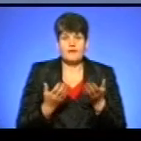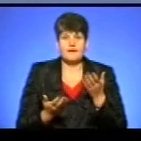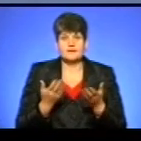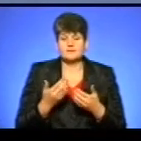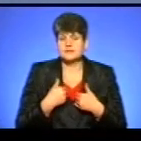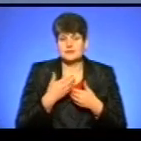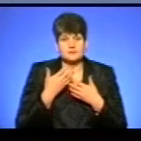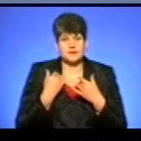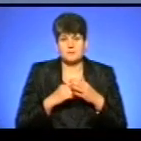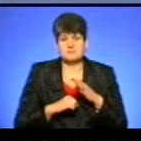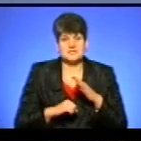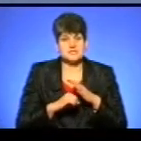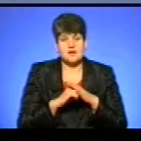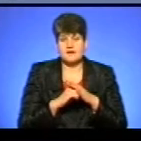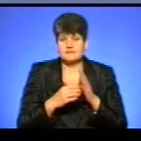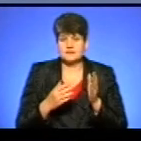не маємо підстави